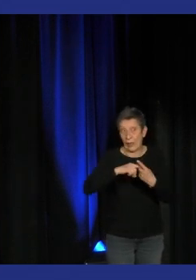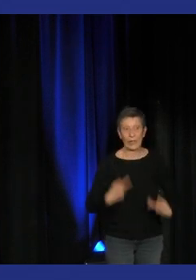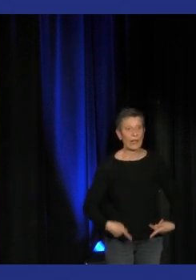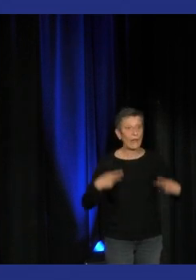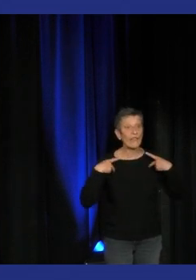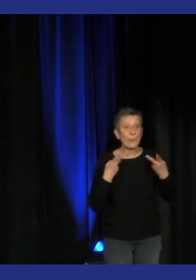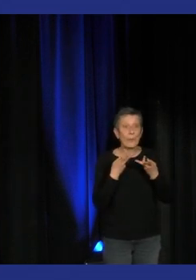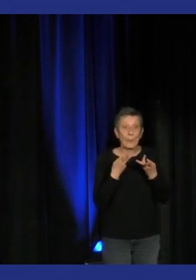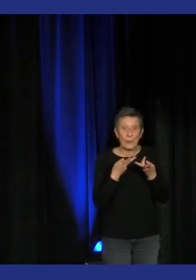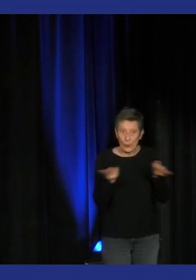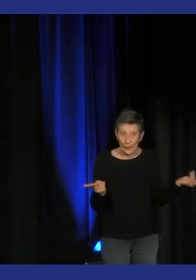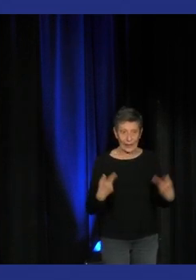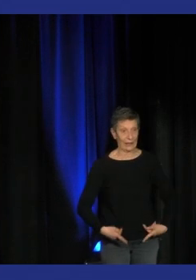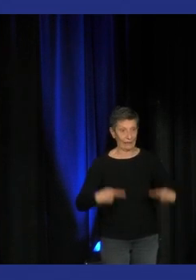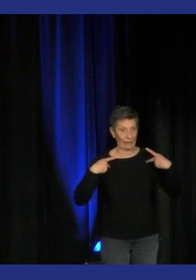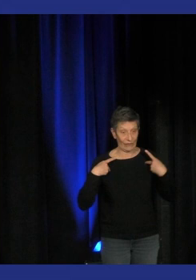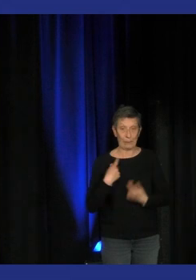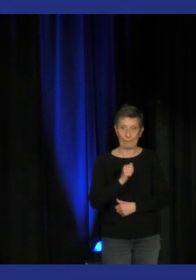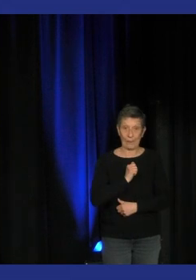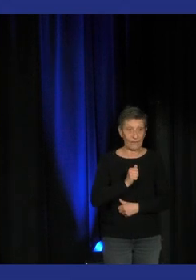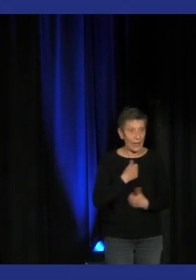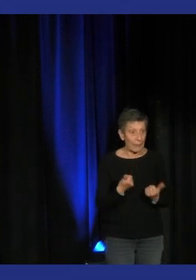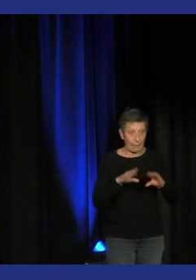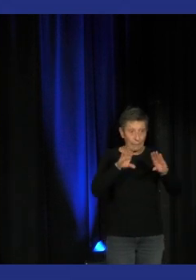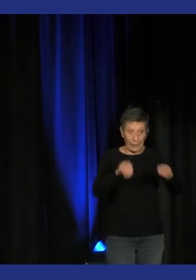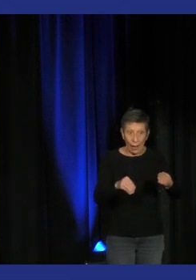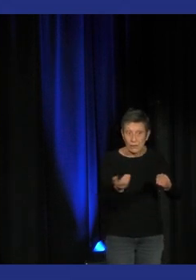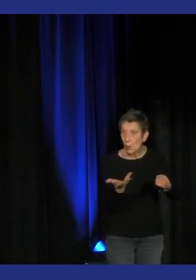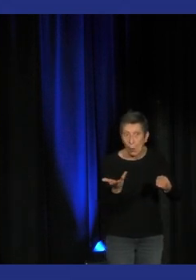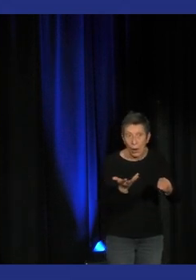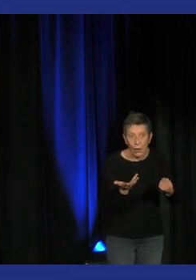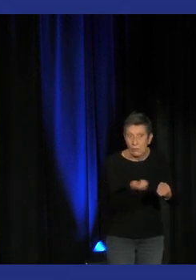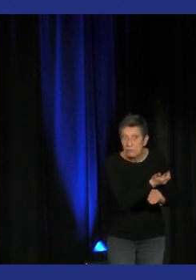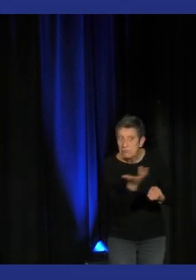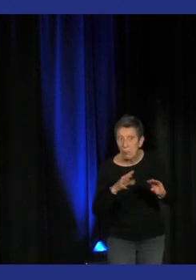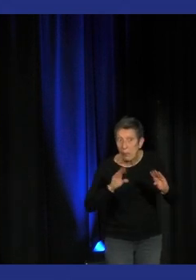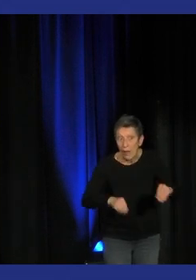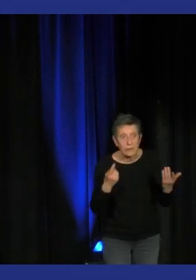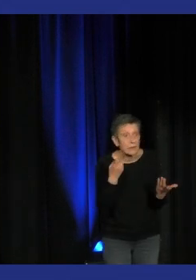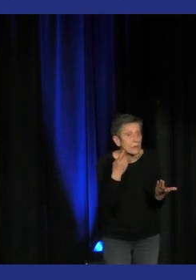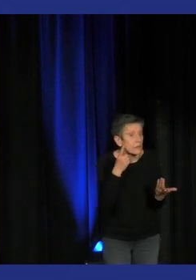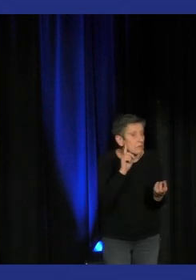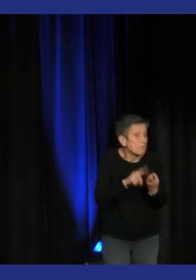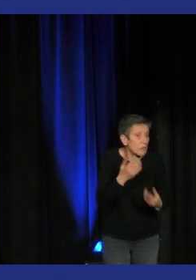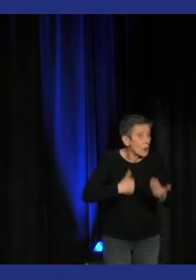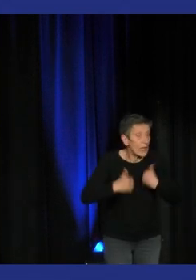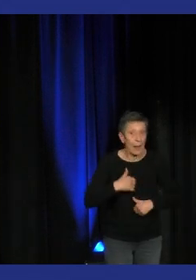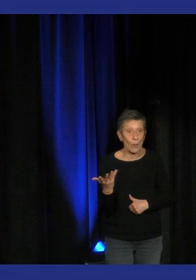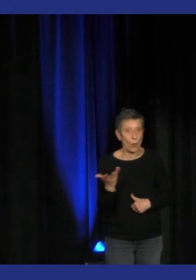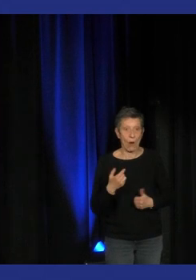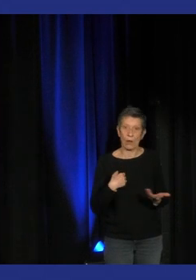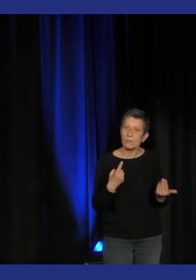privée, quelle place au pluriel hein, pour le handicap ?» Et je trouve, on se disait que ce débat-là pouvait